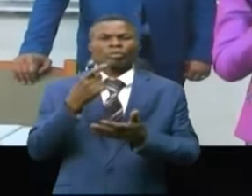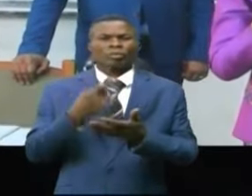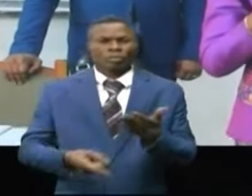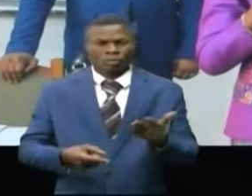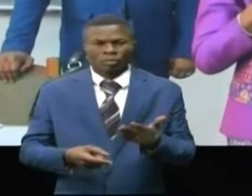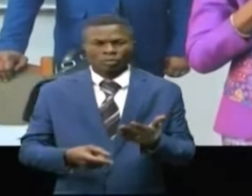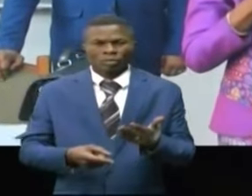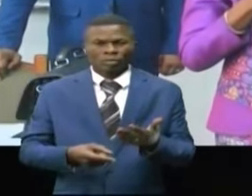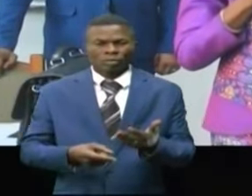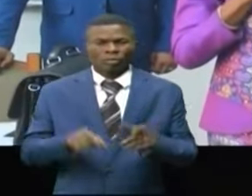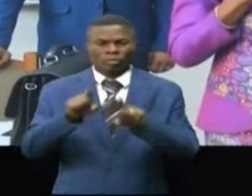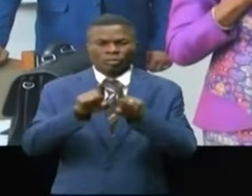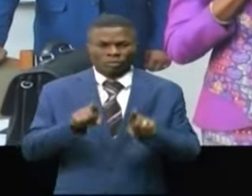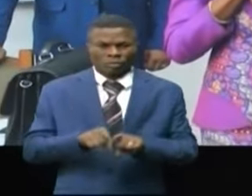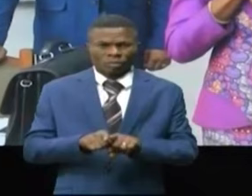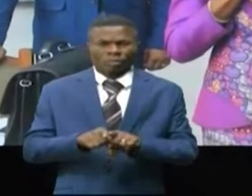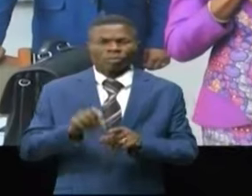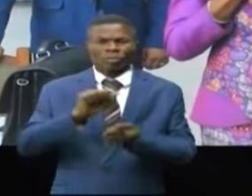évolue.